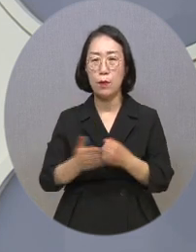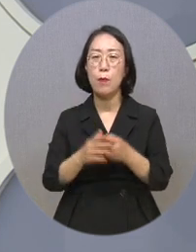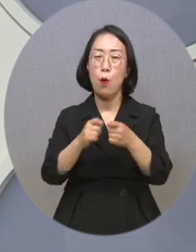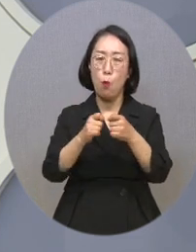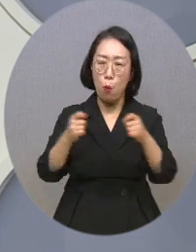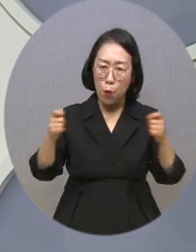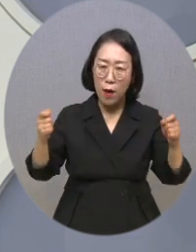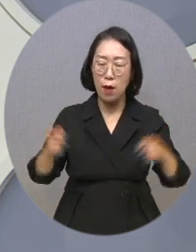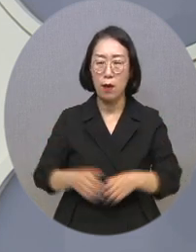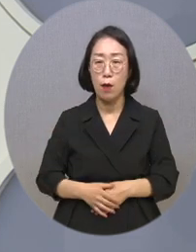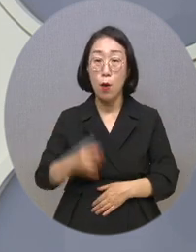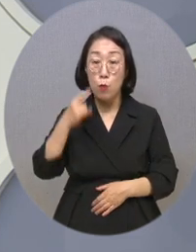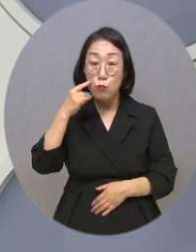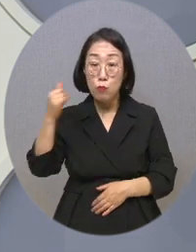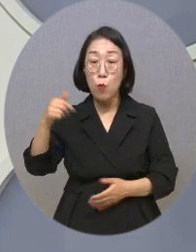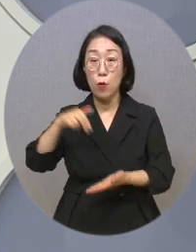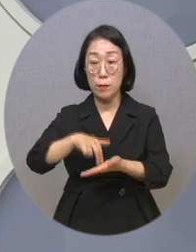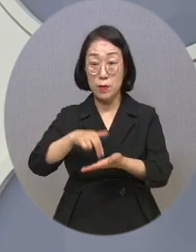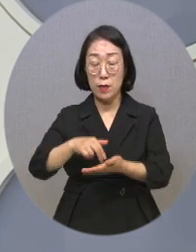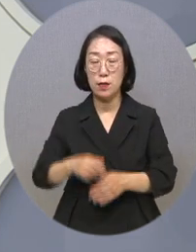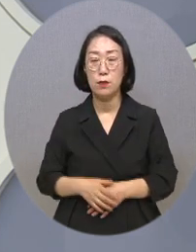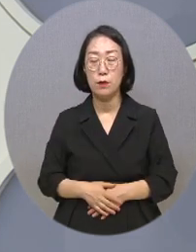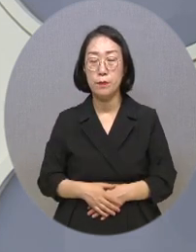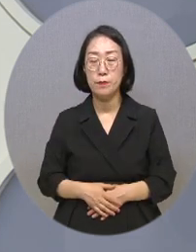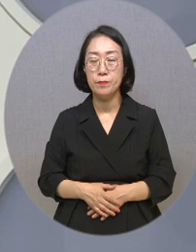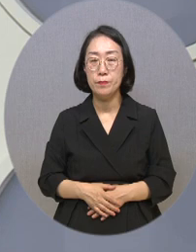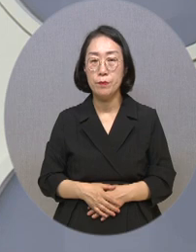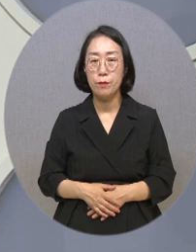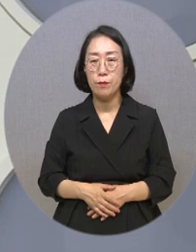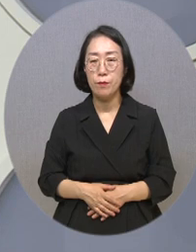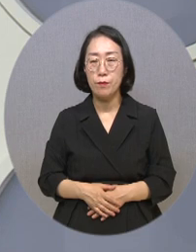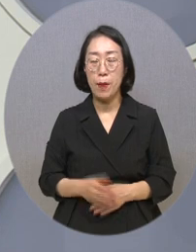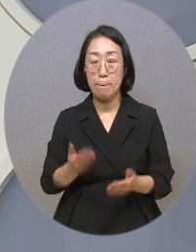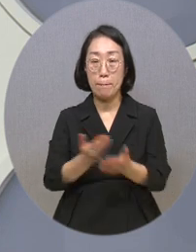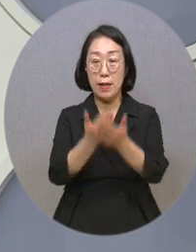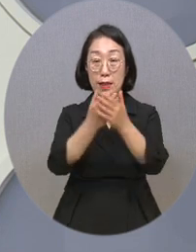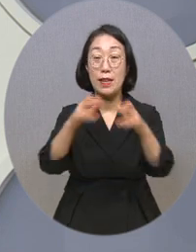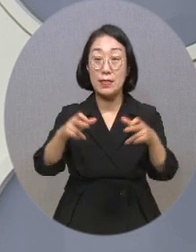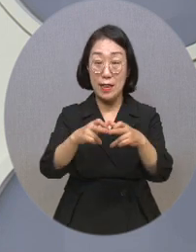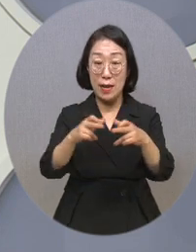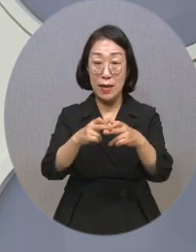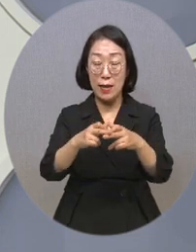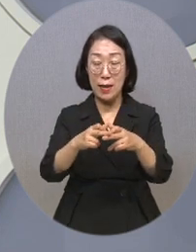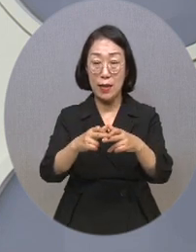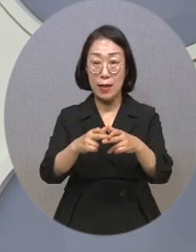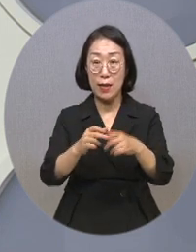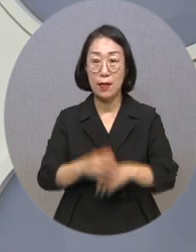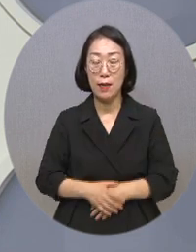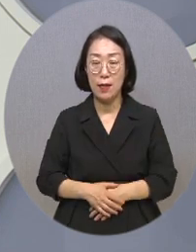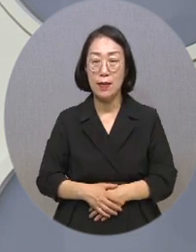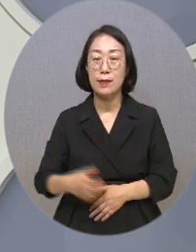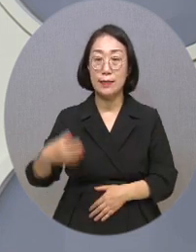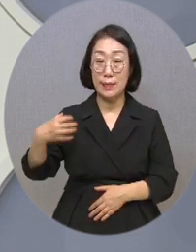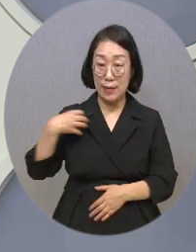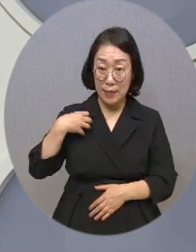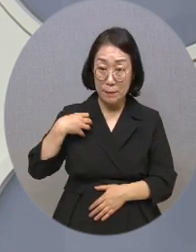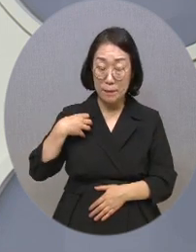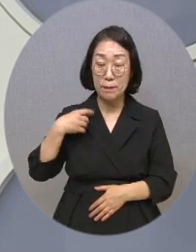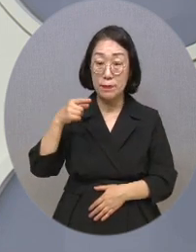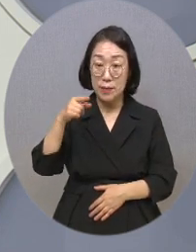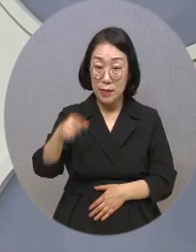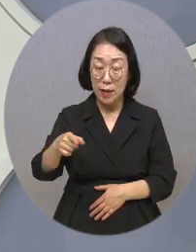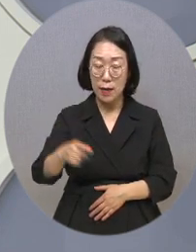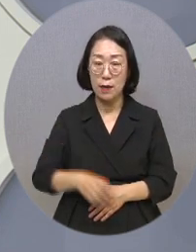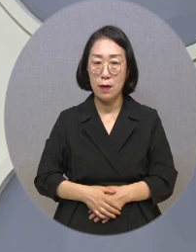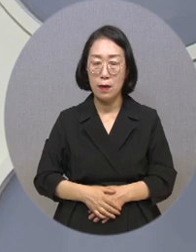어렵기 때문에 부모들 중에서 지금 그 발달 장애인 국가 책임제를 주장하면서